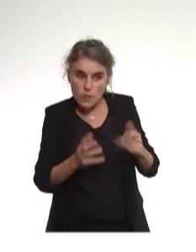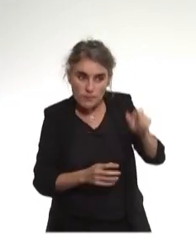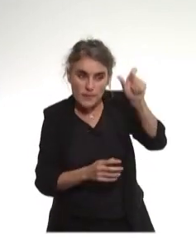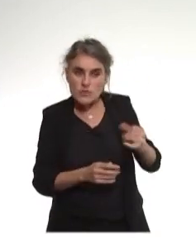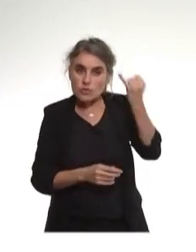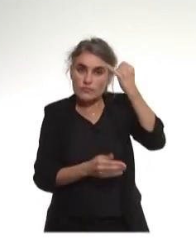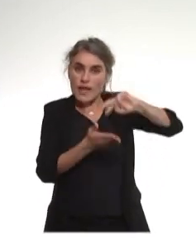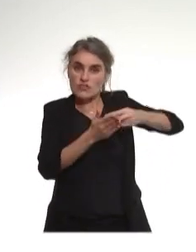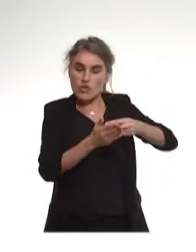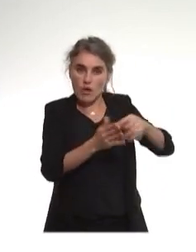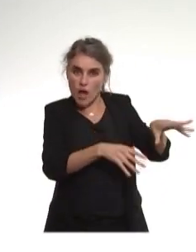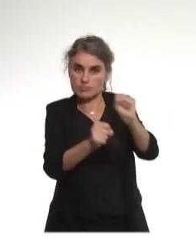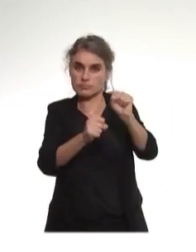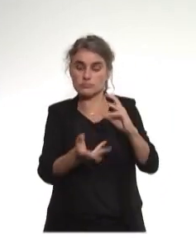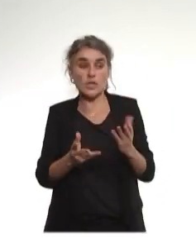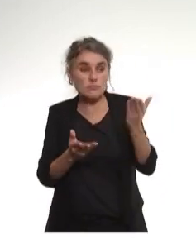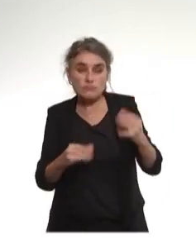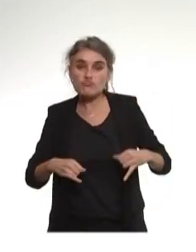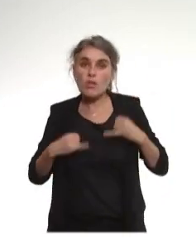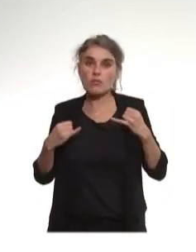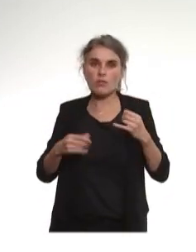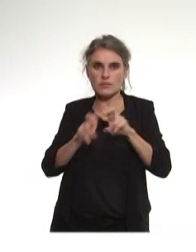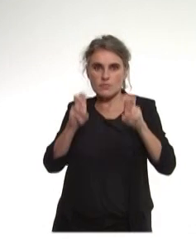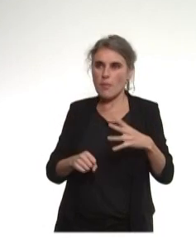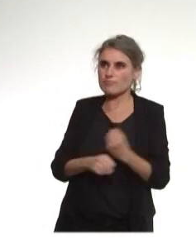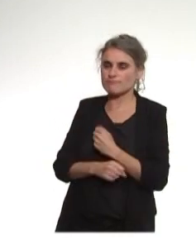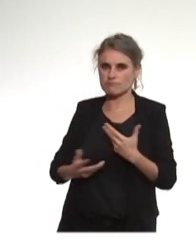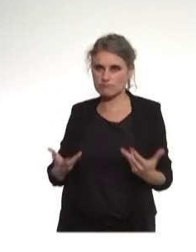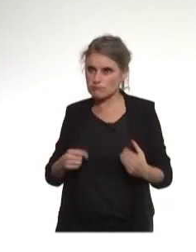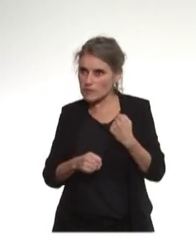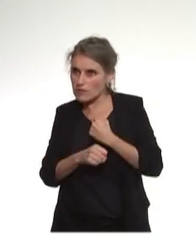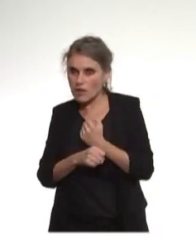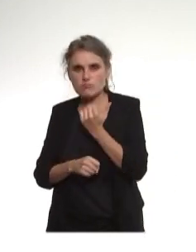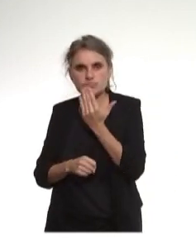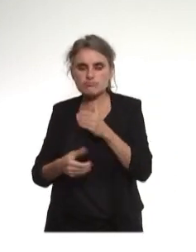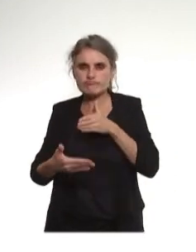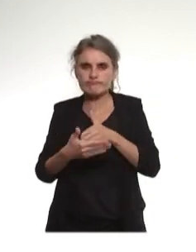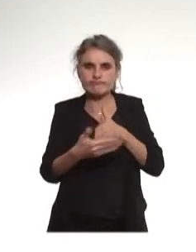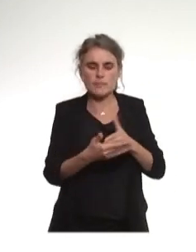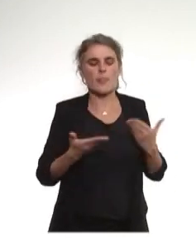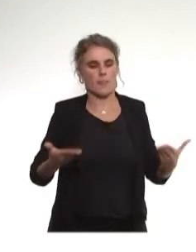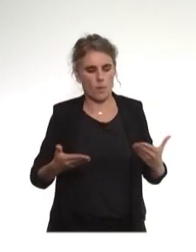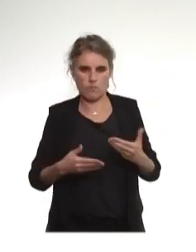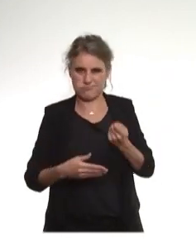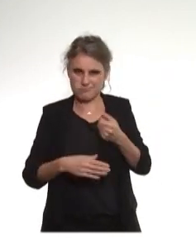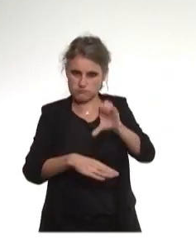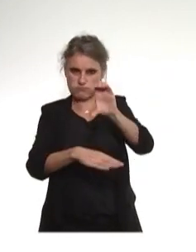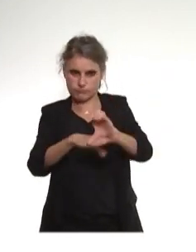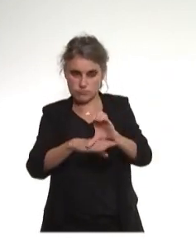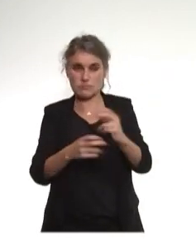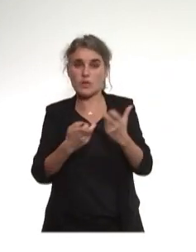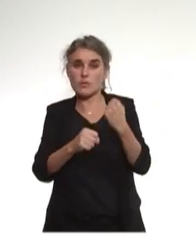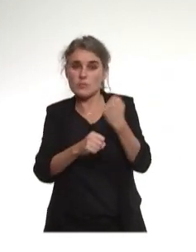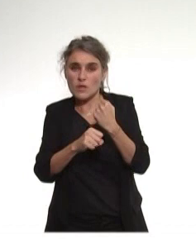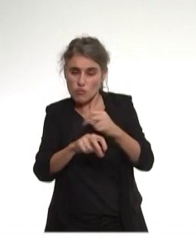les jeunes ingénieurs qui ne trouveraient pas d'emploi aujourd'hui mais vous avez des fonds qui permettent de financer des recherches et des travaux de recherche